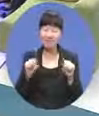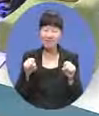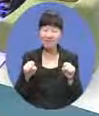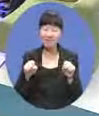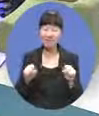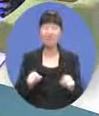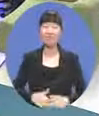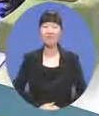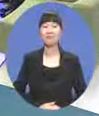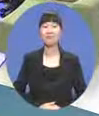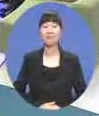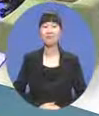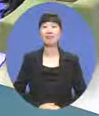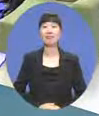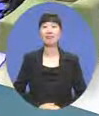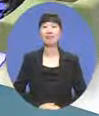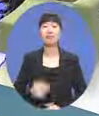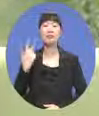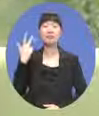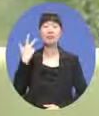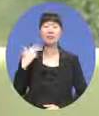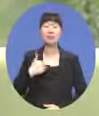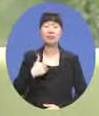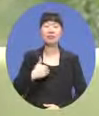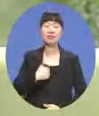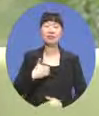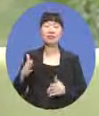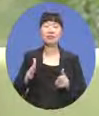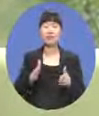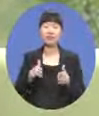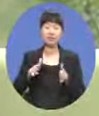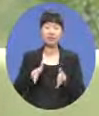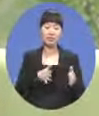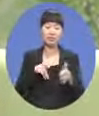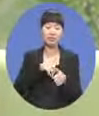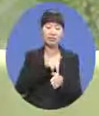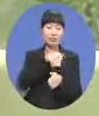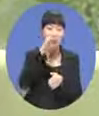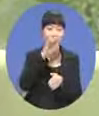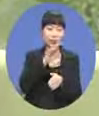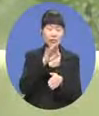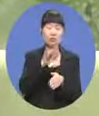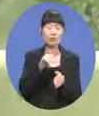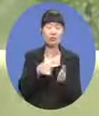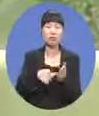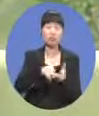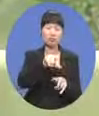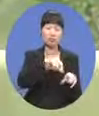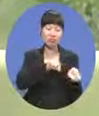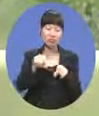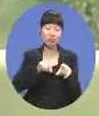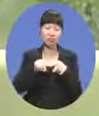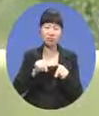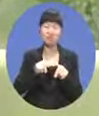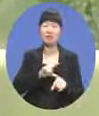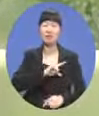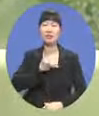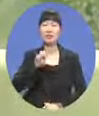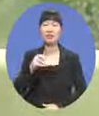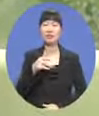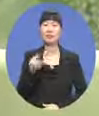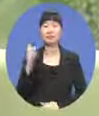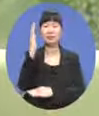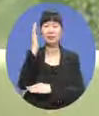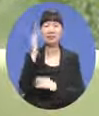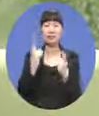반갑습니다. 지난주에 저희가 길에 나가면 이것저것 자꾸 주워오는 우리 민재의 사연을 함께